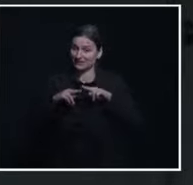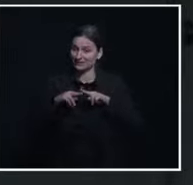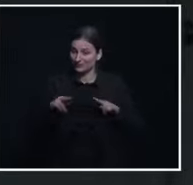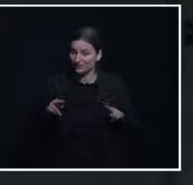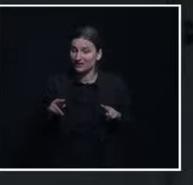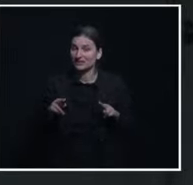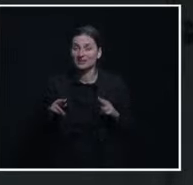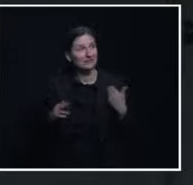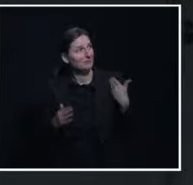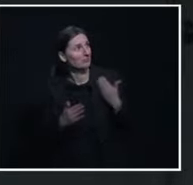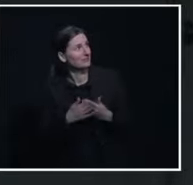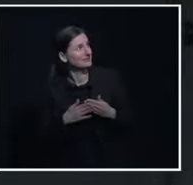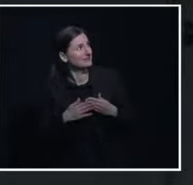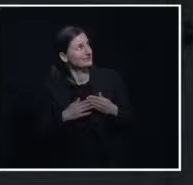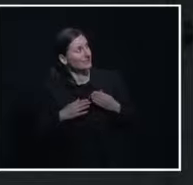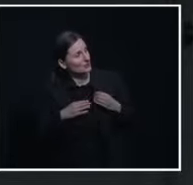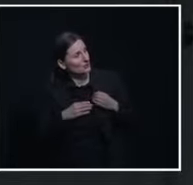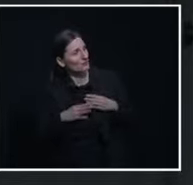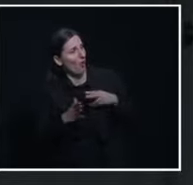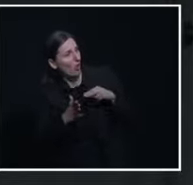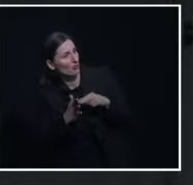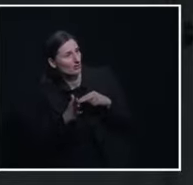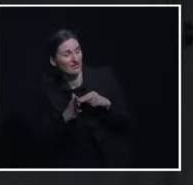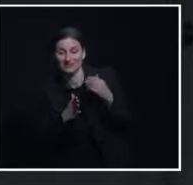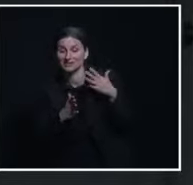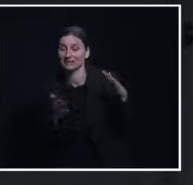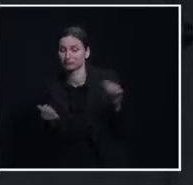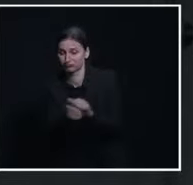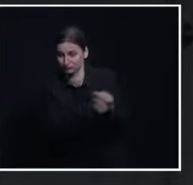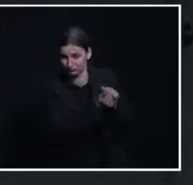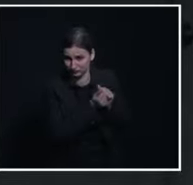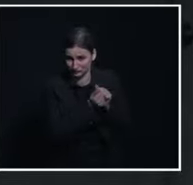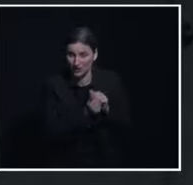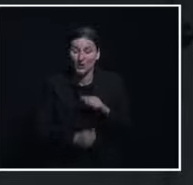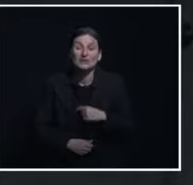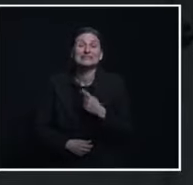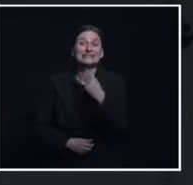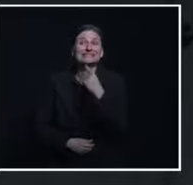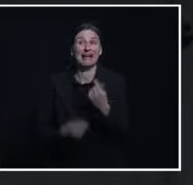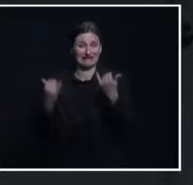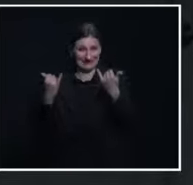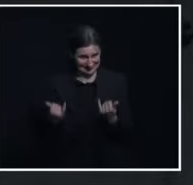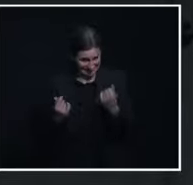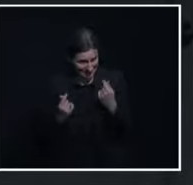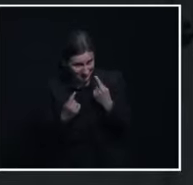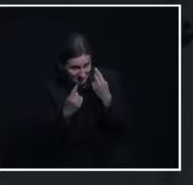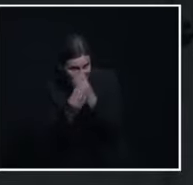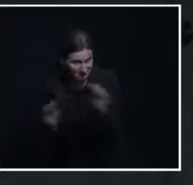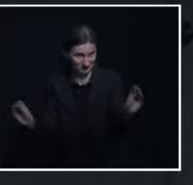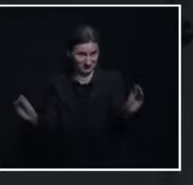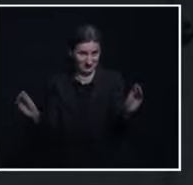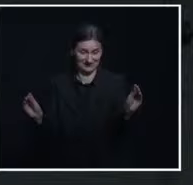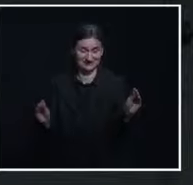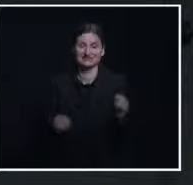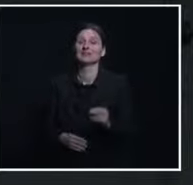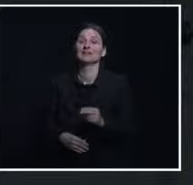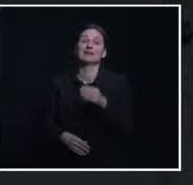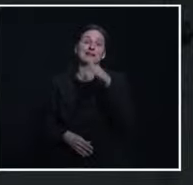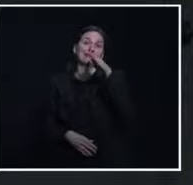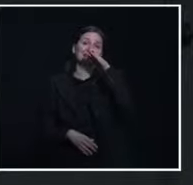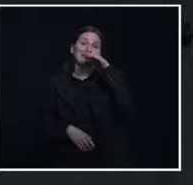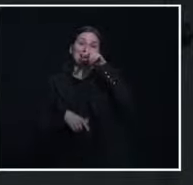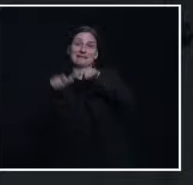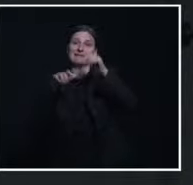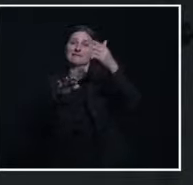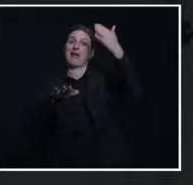unserem Wohlstand wäre es vorbei. Und ich sage Ihnen von dieser Stelle, die